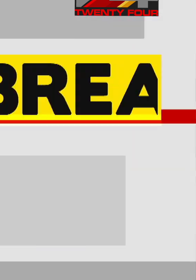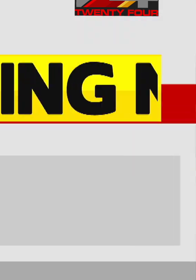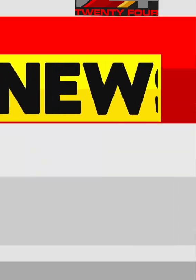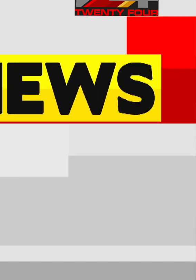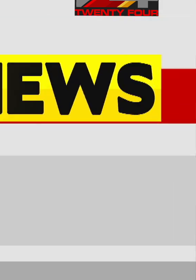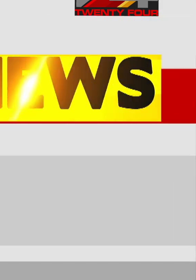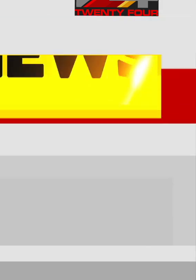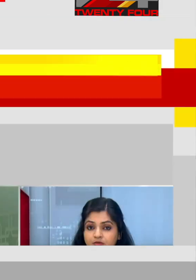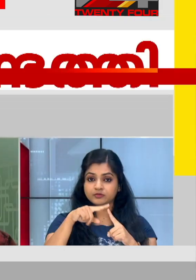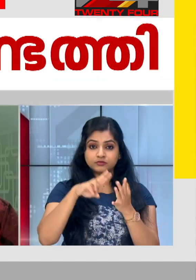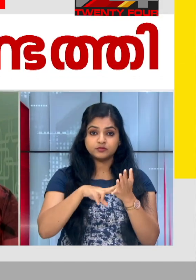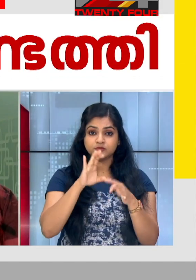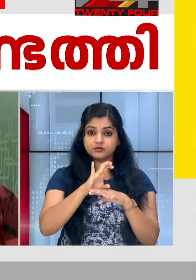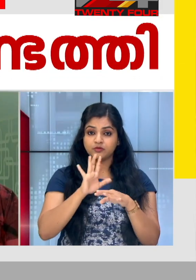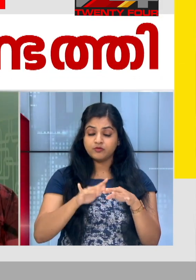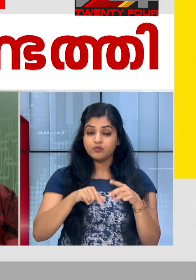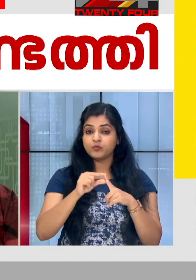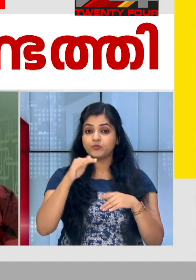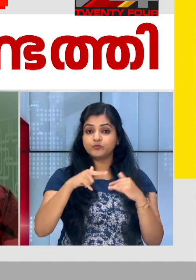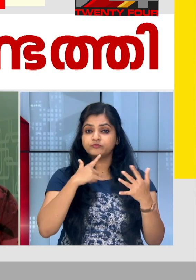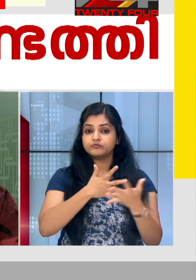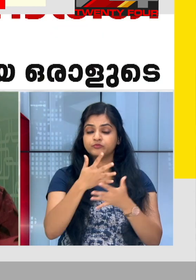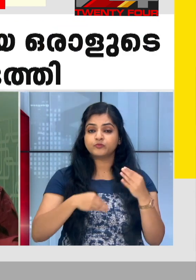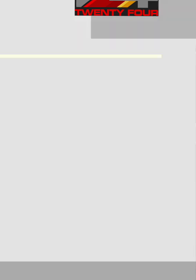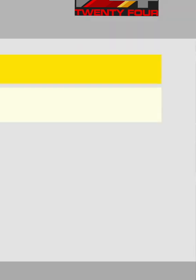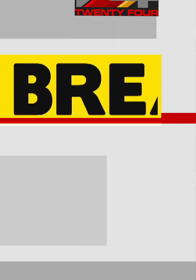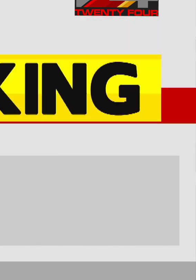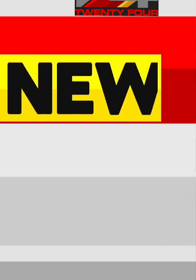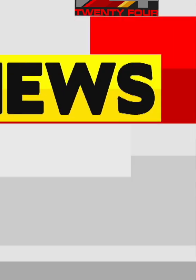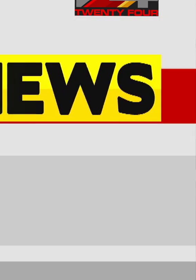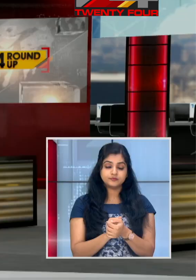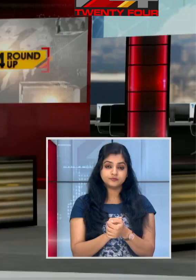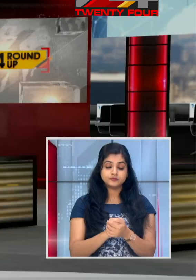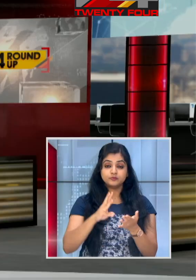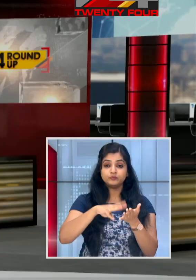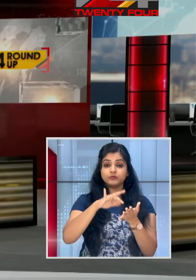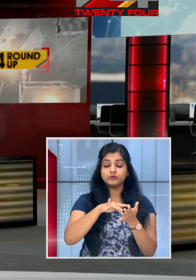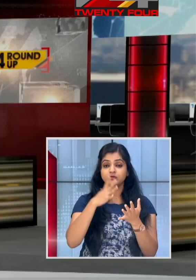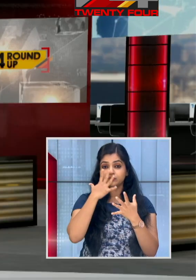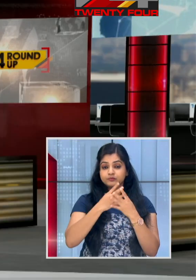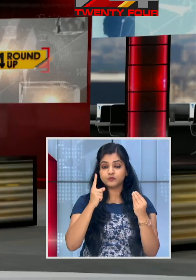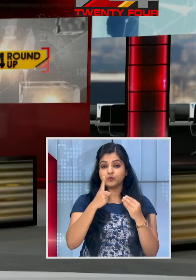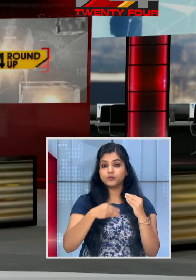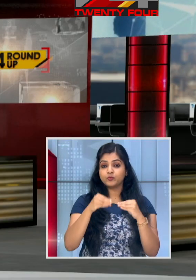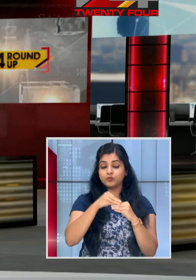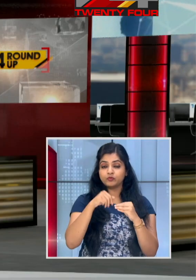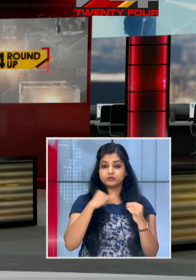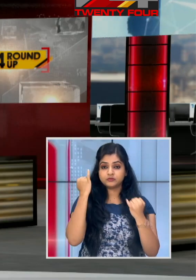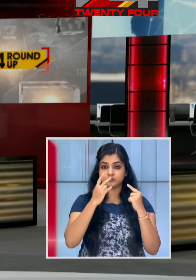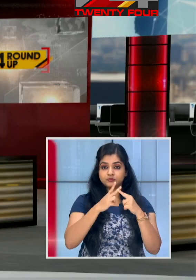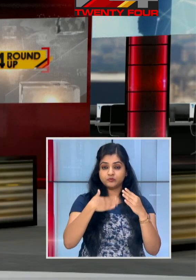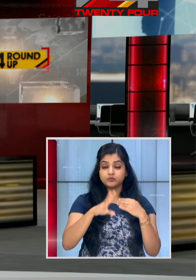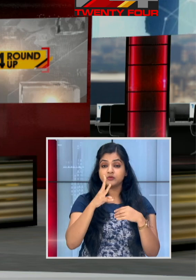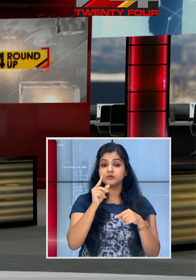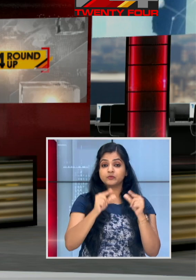രാഷ്ട്രീയ വിഷയമായി ചർച്ചകൾ പുരോഗമിക്കുകയാണ്. ഗോകുൽ ശരി, ആദിൽ പാടലോടാണ് വിശദാംശങ്ങൾ നൽകിയത്. മുതലപ്പുഴയിൽ കാണാതായ ഒരാളെ കൂടി ഇനി കണ്ടെത്താനുണ്ട്.